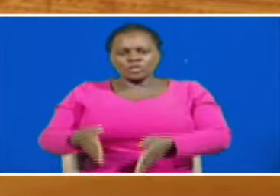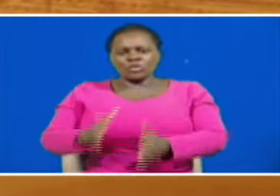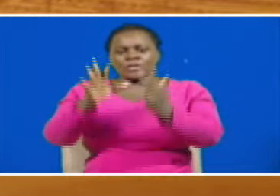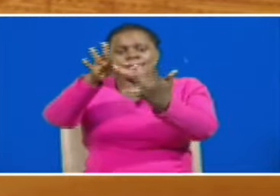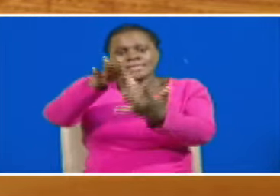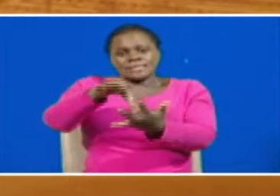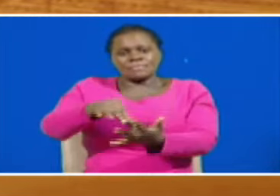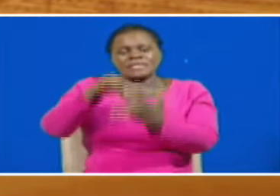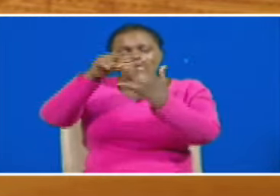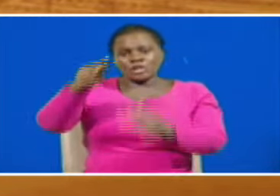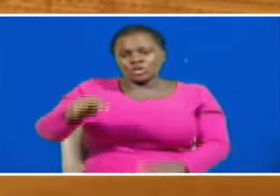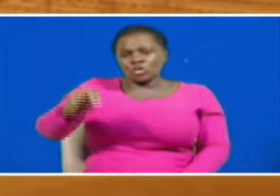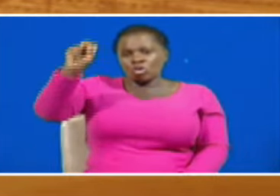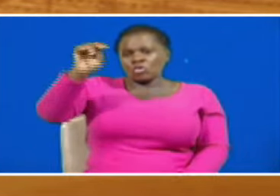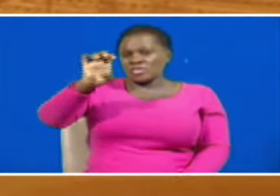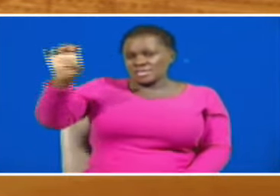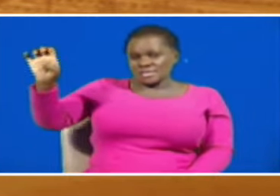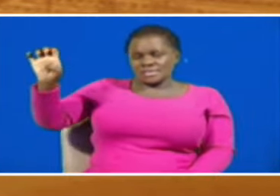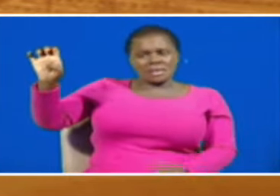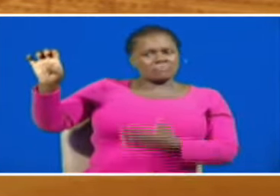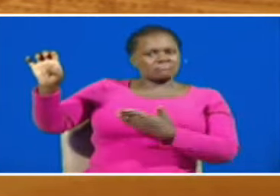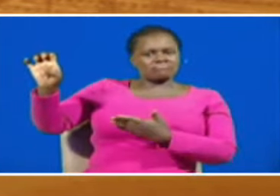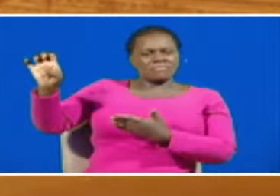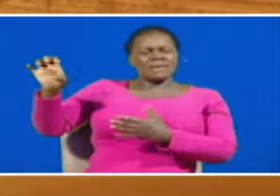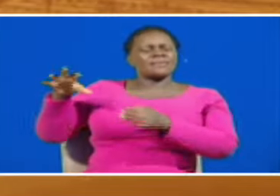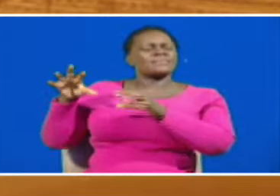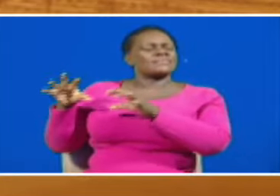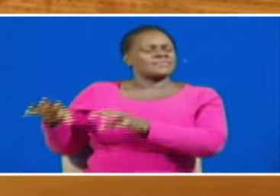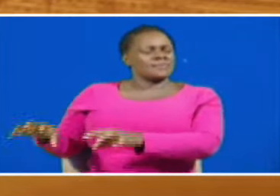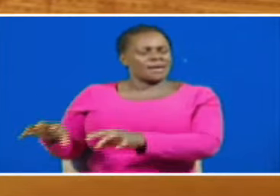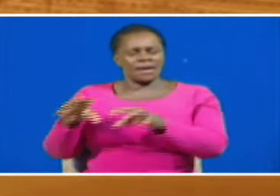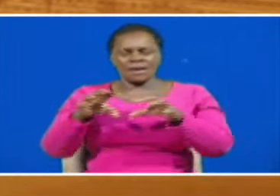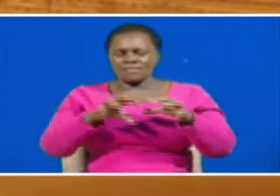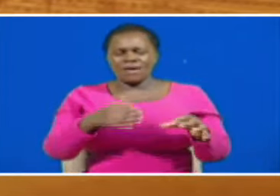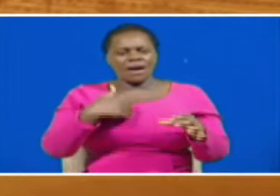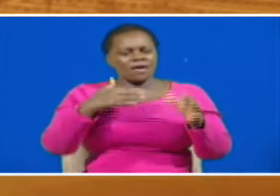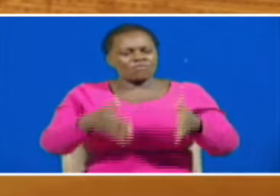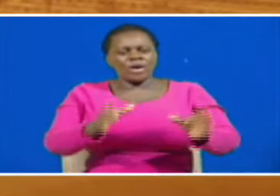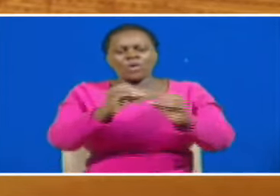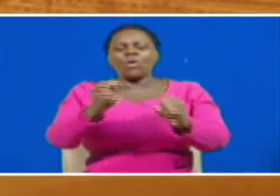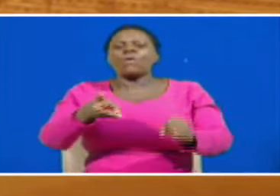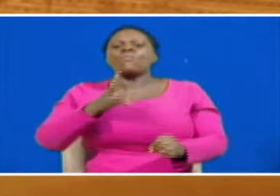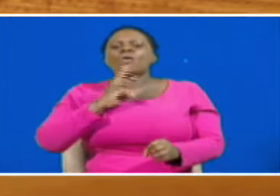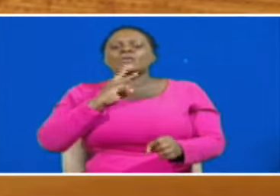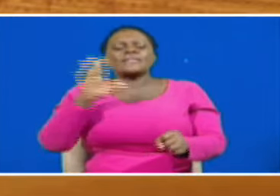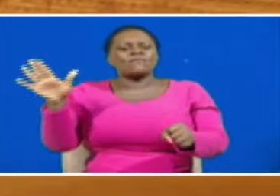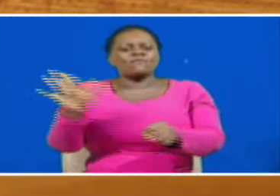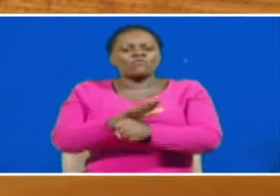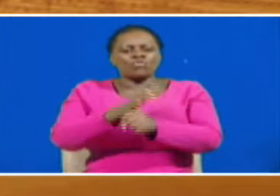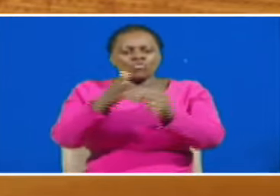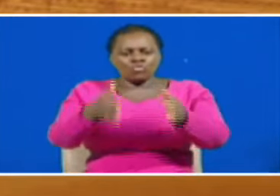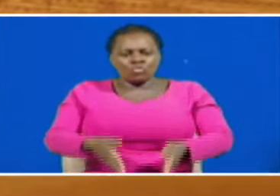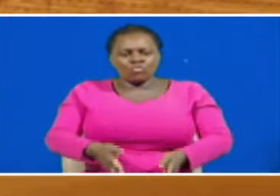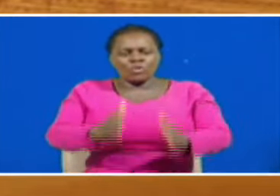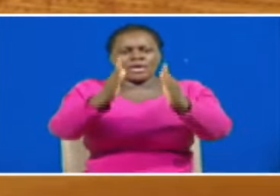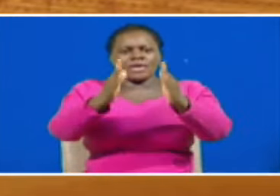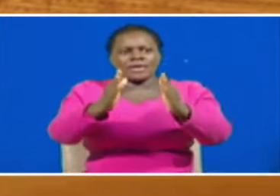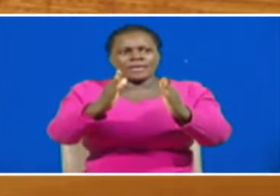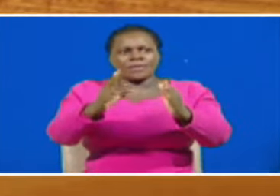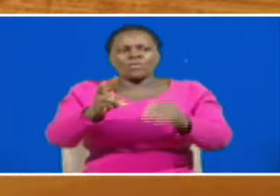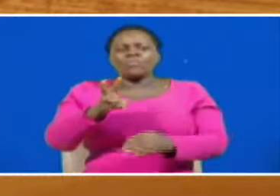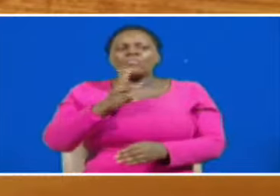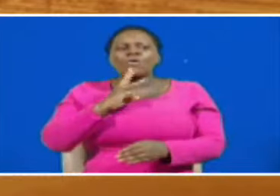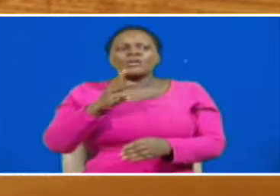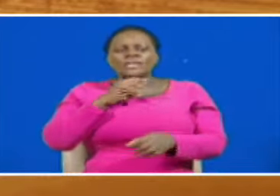haswa katika eneo la kaskazini mwa nchi wamesalia na mahangaiko wakitafuta pa kupitia baada ya maji kujaa barabarani, huku mfumo wa kupitisha